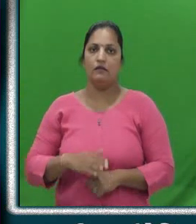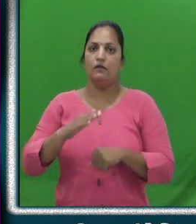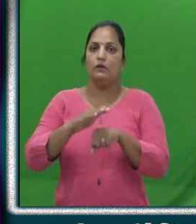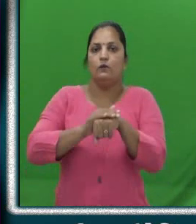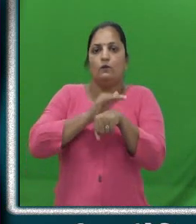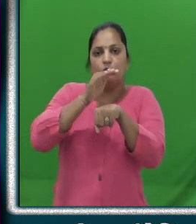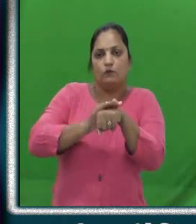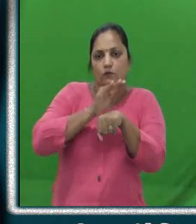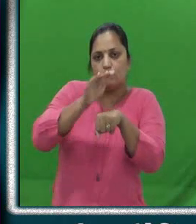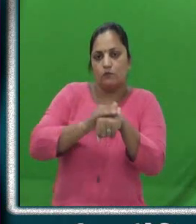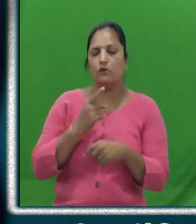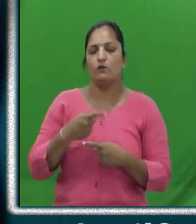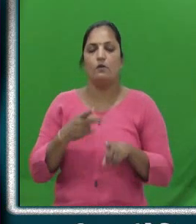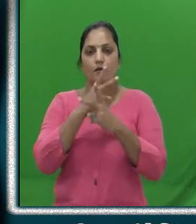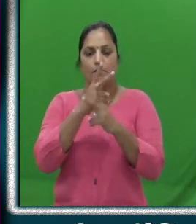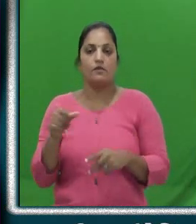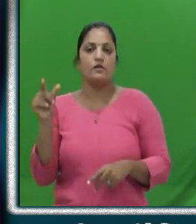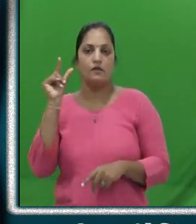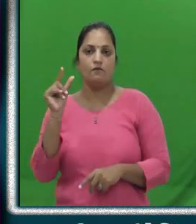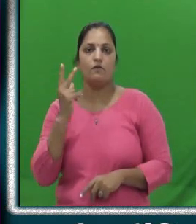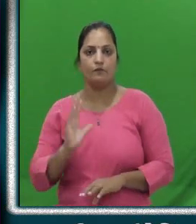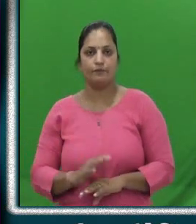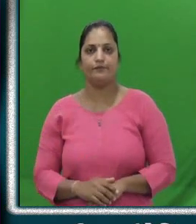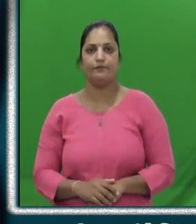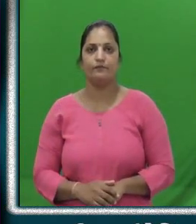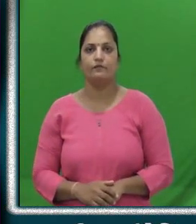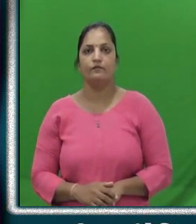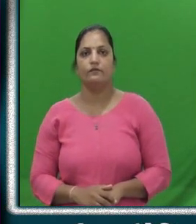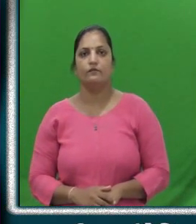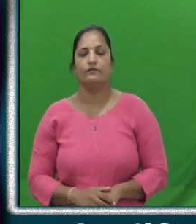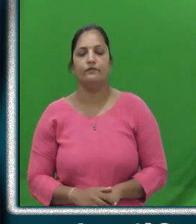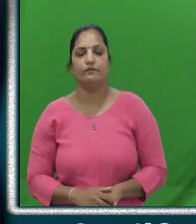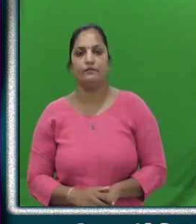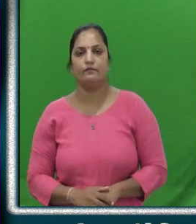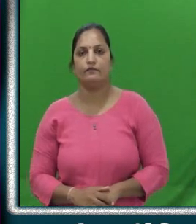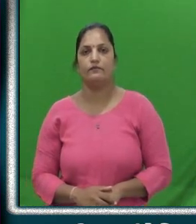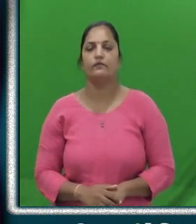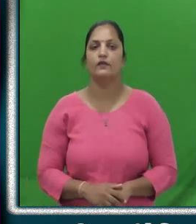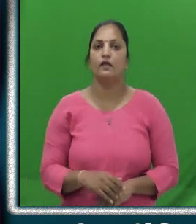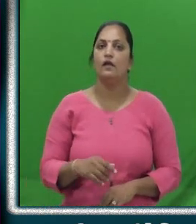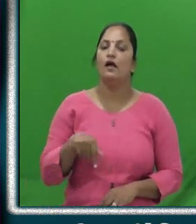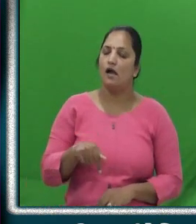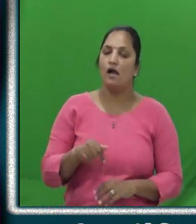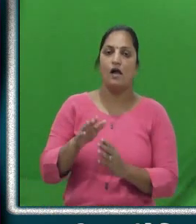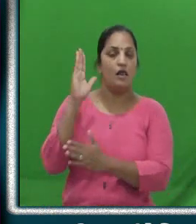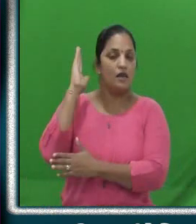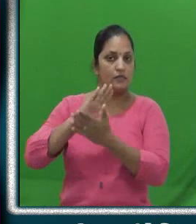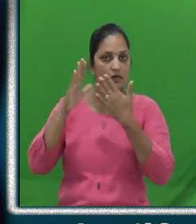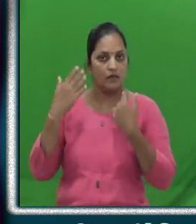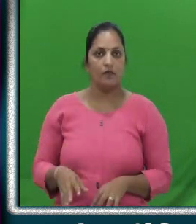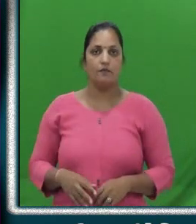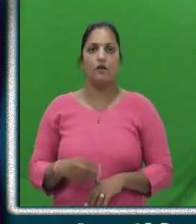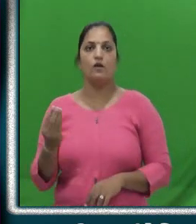એંગ્રીલી. સ્લો, તો સ્લોલી. આવા બધા શબ્દોને શું કહેવાય? બરાબર. આ ફંક્શન આપણા પાઠ